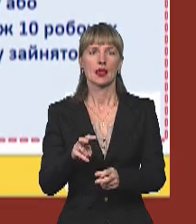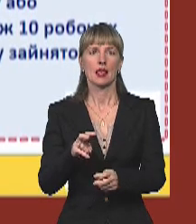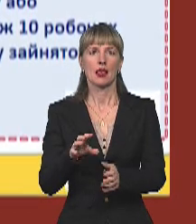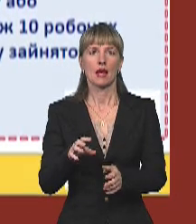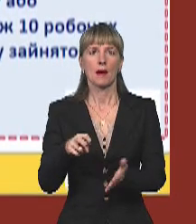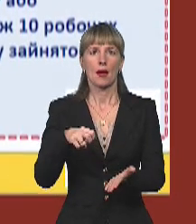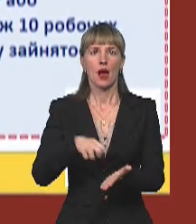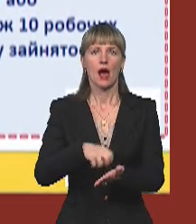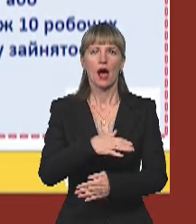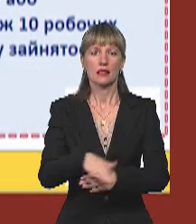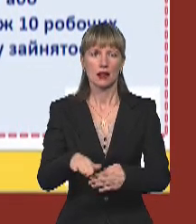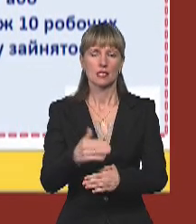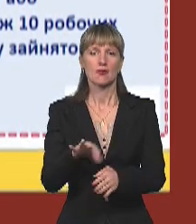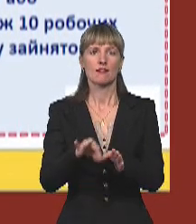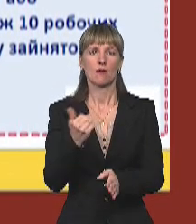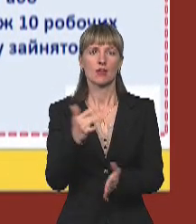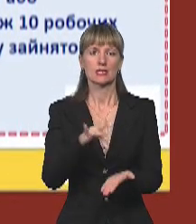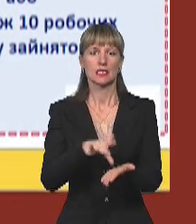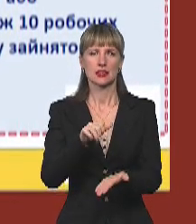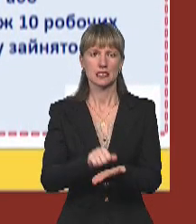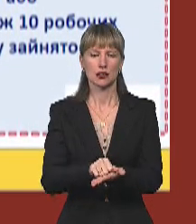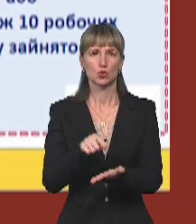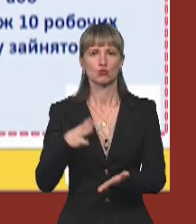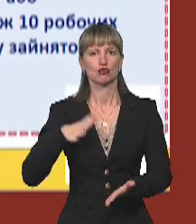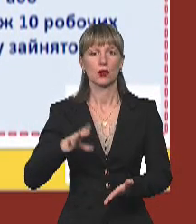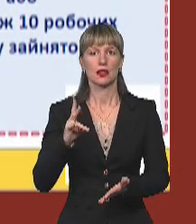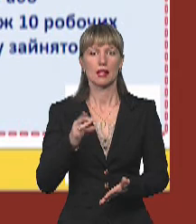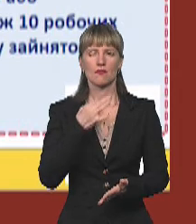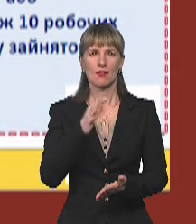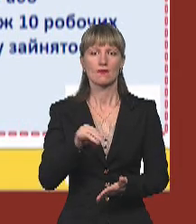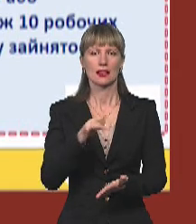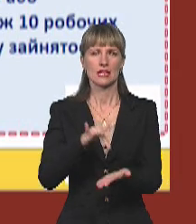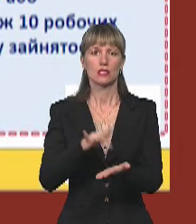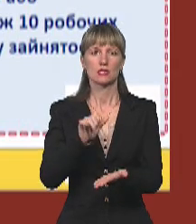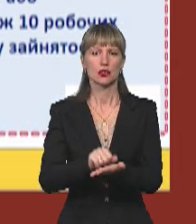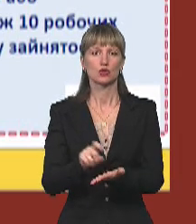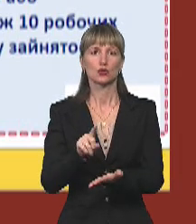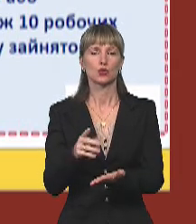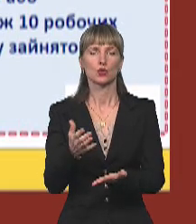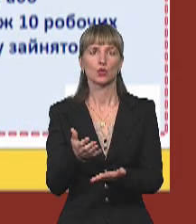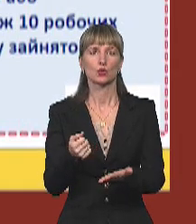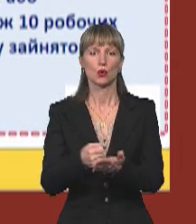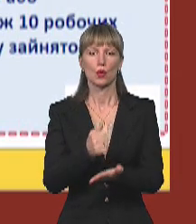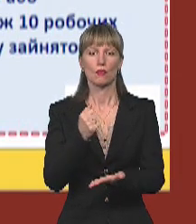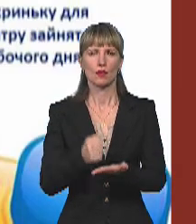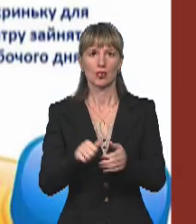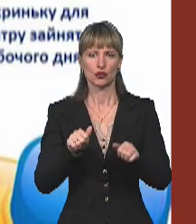зайнятості. Адреси центрів зайнятості тут. Чекайте на відповідь від центру зайнятості щодо ухваленого рішення.